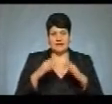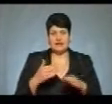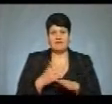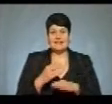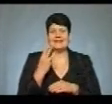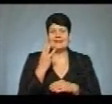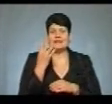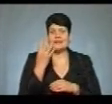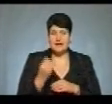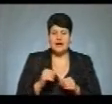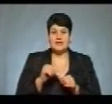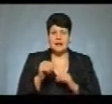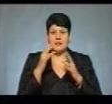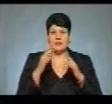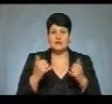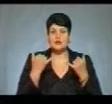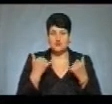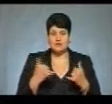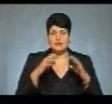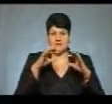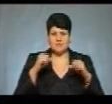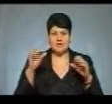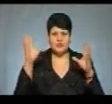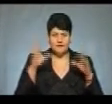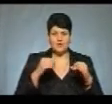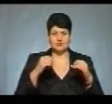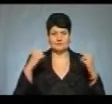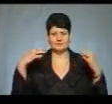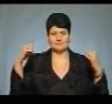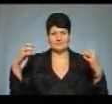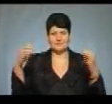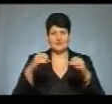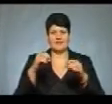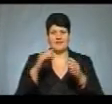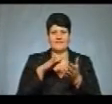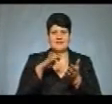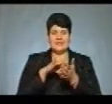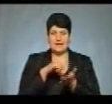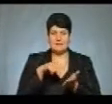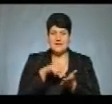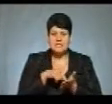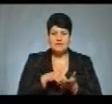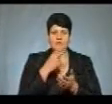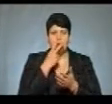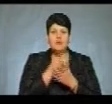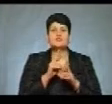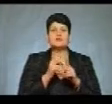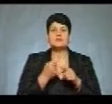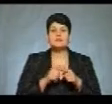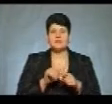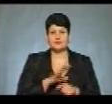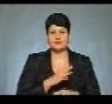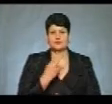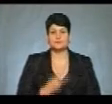3 дні. Окрім ялинки, сьогодні зняли усю новорічну ілюмінацію в центрі міста. На цих кадрах ви бачите, як відбувався